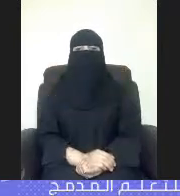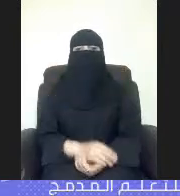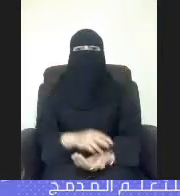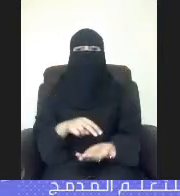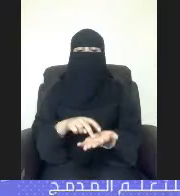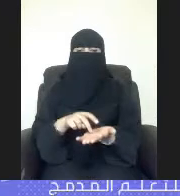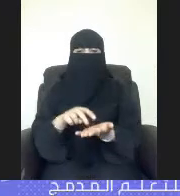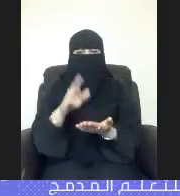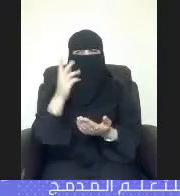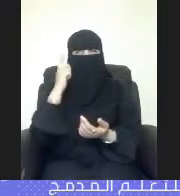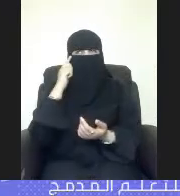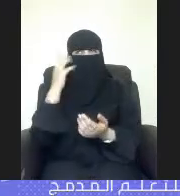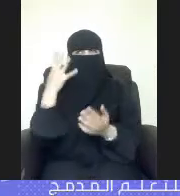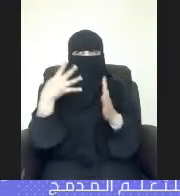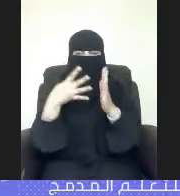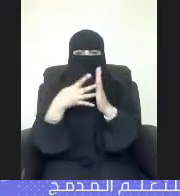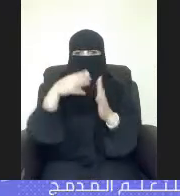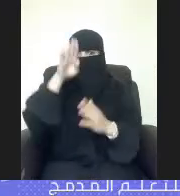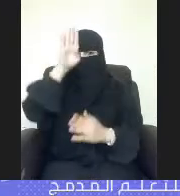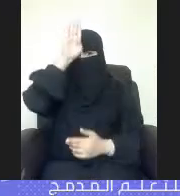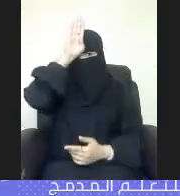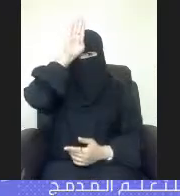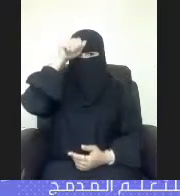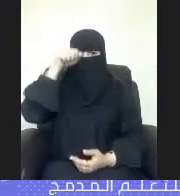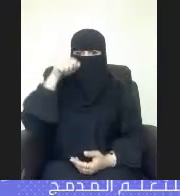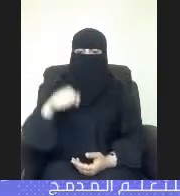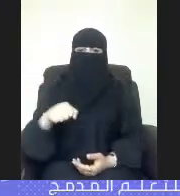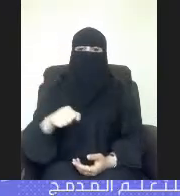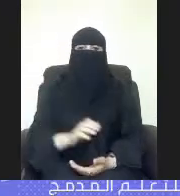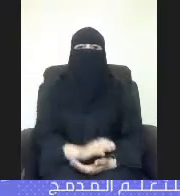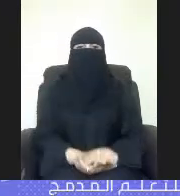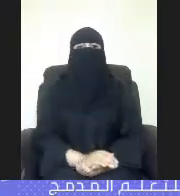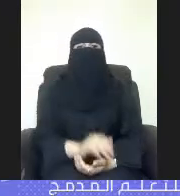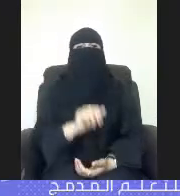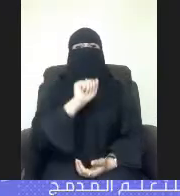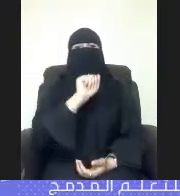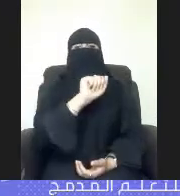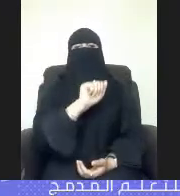خالد، ممثلة بعمادة التعلم الإلكتروني، إلى